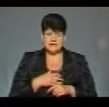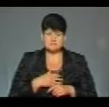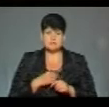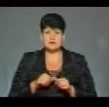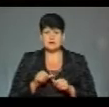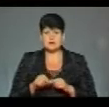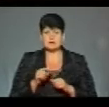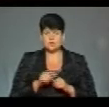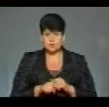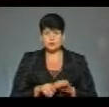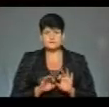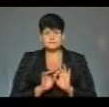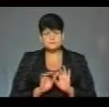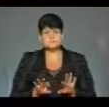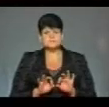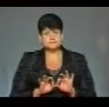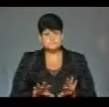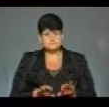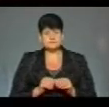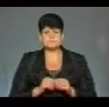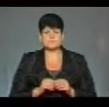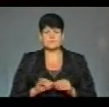всього, обґрунтованими, і